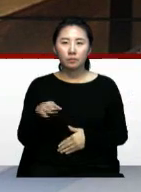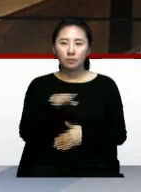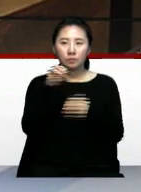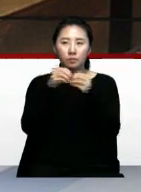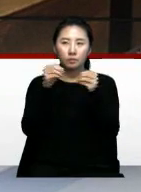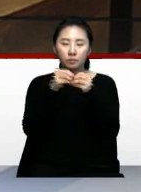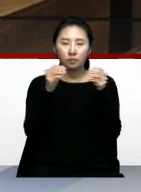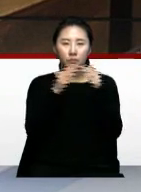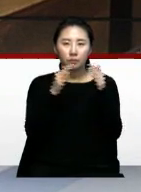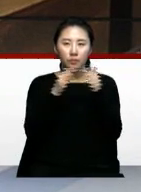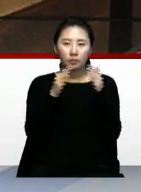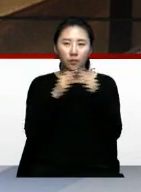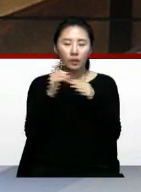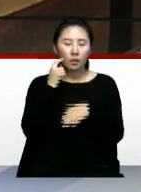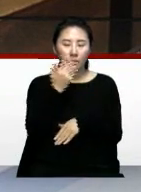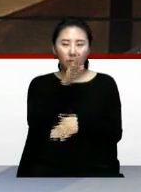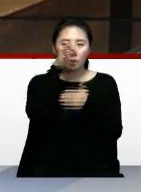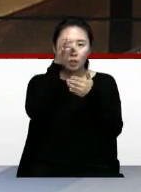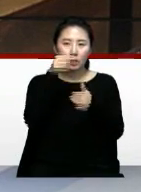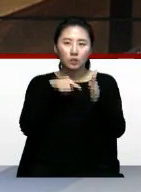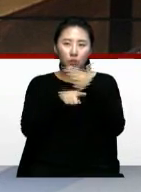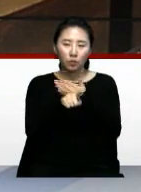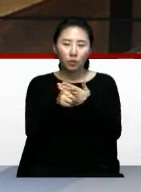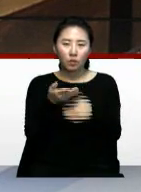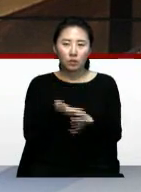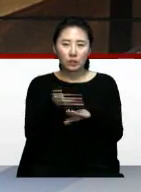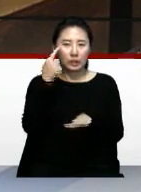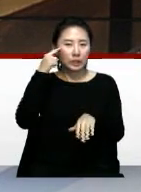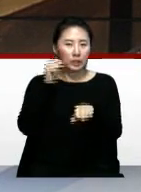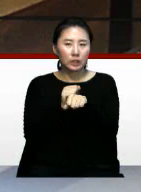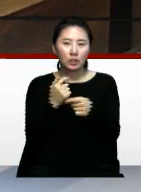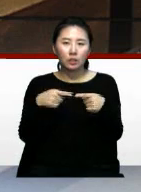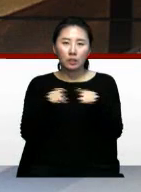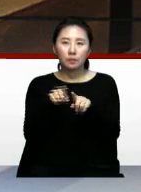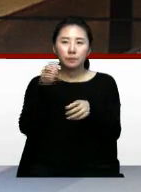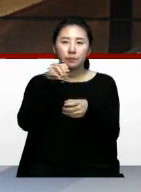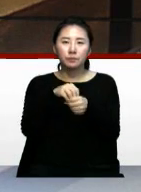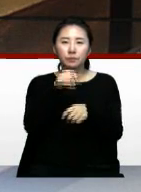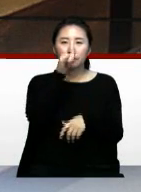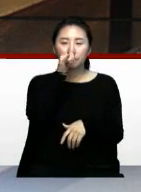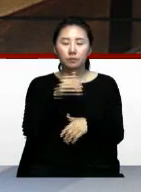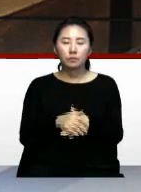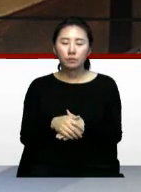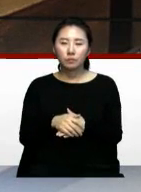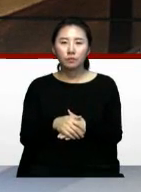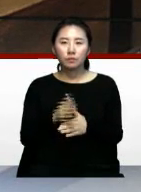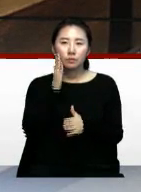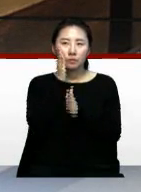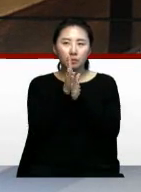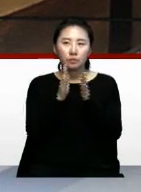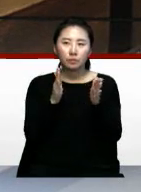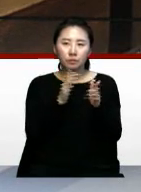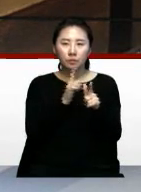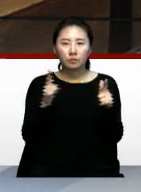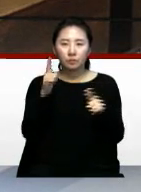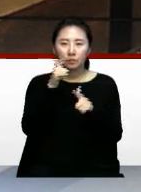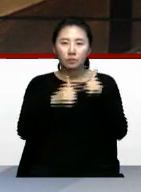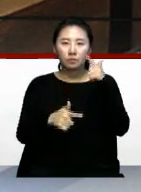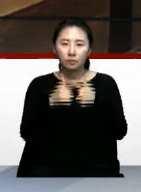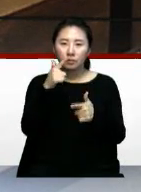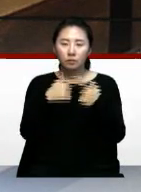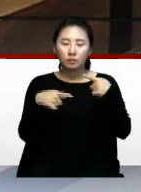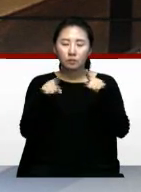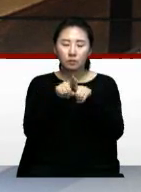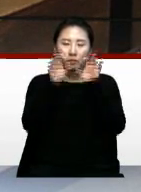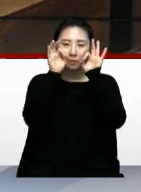우리 전통 가구에는 미적인 가치뿐만 아니라 선조들의 지혜도 함께 담겨 있는데요. 숲과 함께 다양한 목가구를